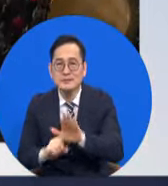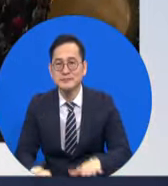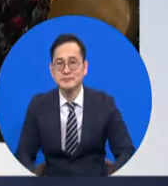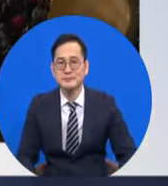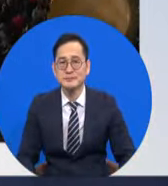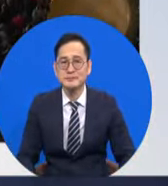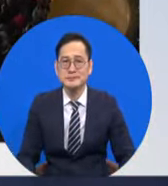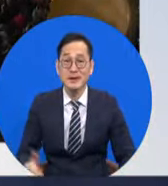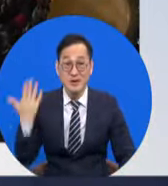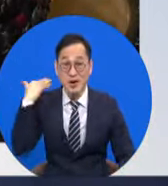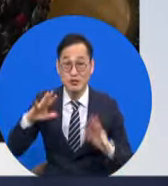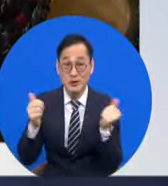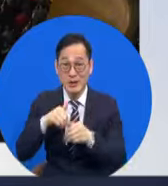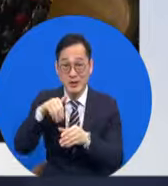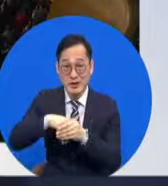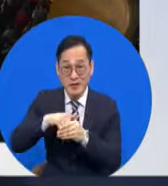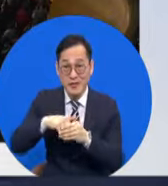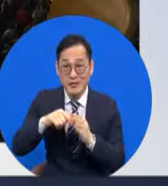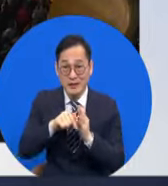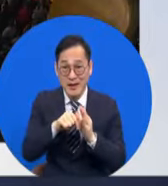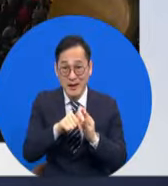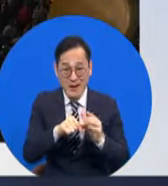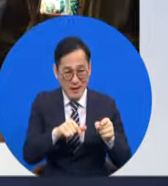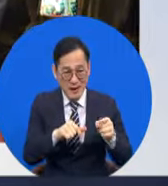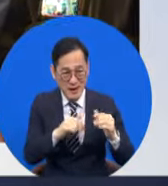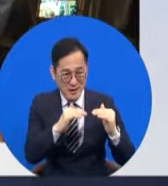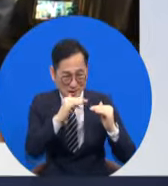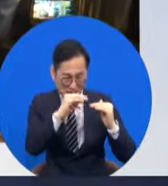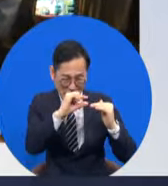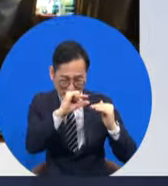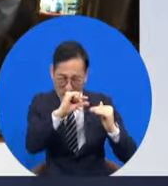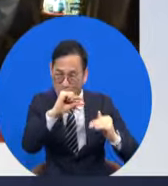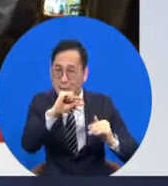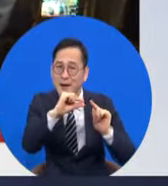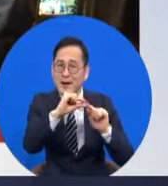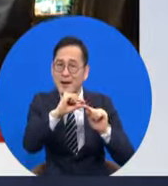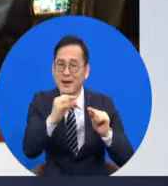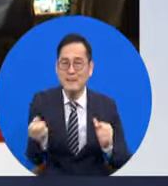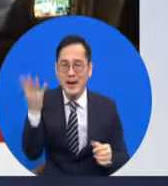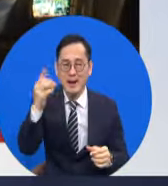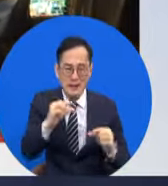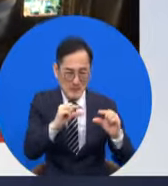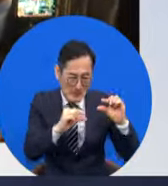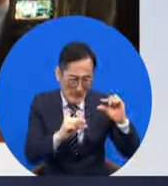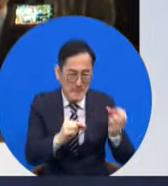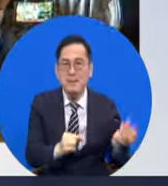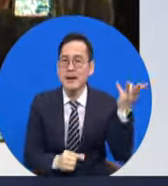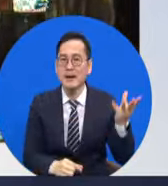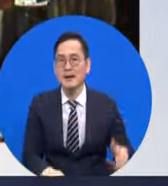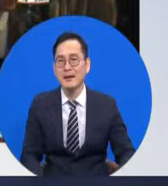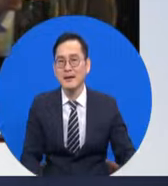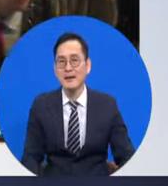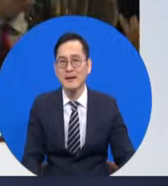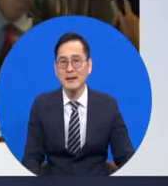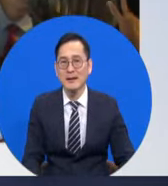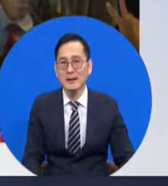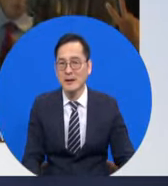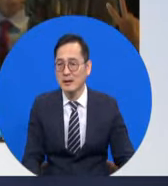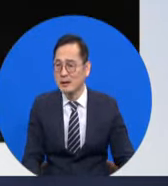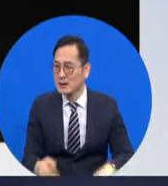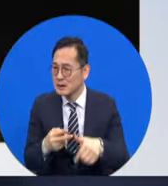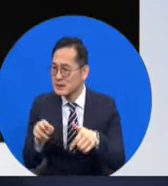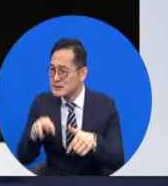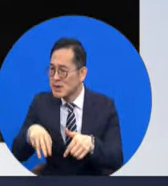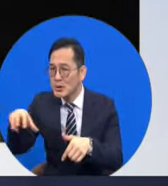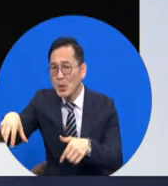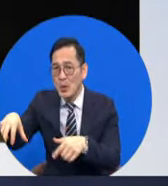차이, 100표 미만 이렇게 승부가 갈린 지역이 굉장히 많았다면서요. 뭐 대표적으로 2000년 총선에서 3표 차. 났던 지역이 있죠. 그게 바로